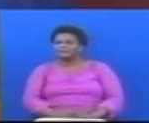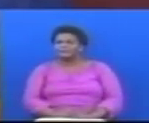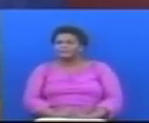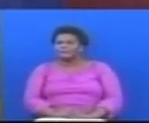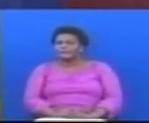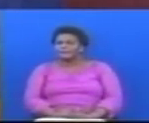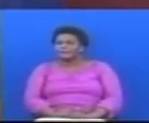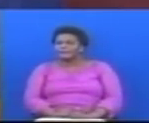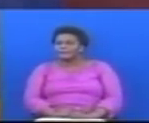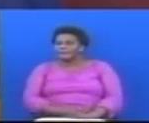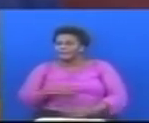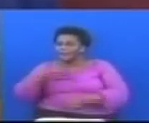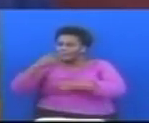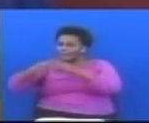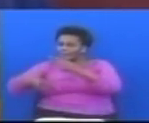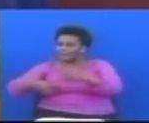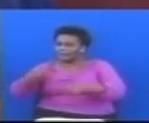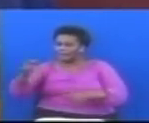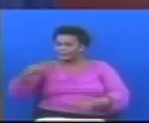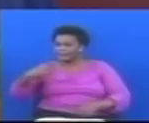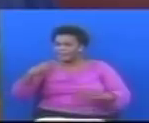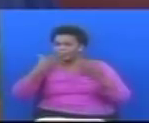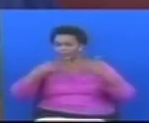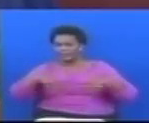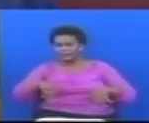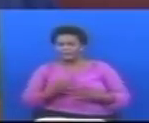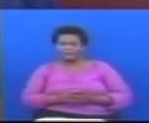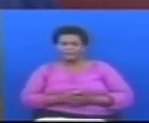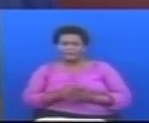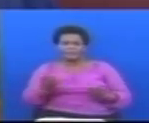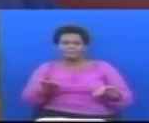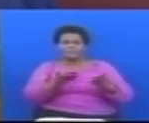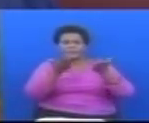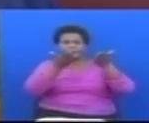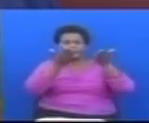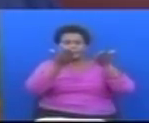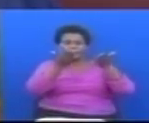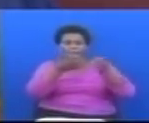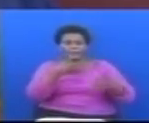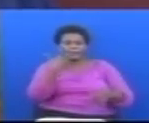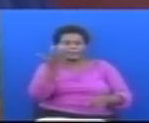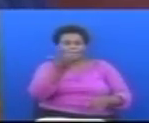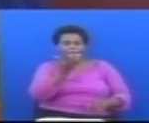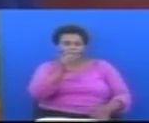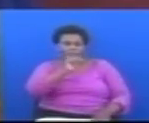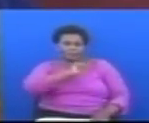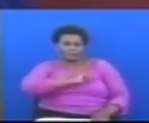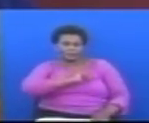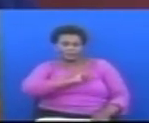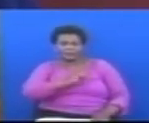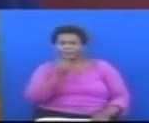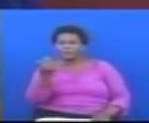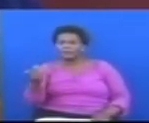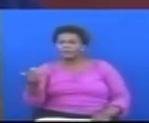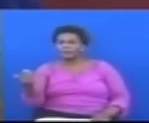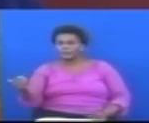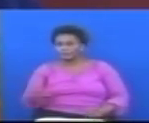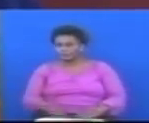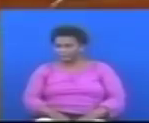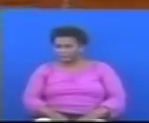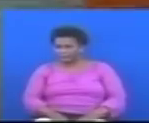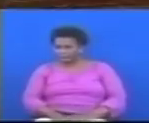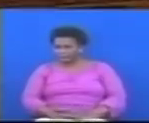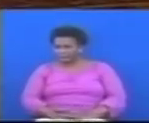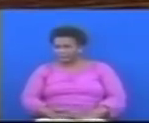Mheshimiwa Bunge, tunaendelea na Wizara ya Afya, Maendeleo ya Jamii, Jinsia, Wazee na Watoto. Mheshimiwa Najma Murtaza